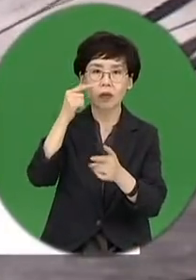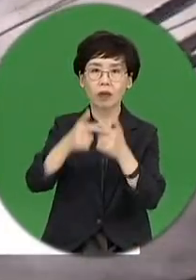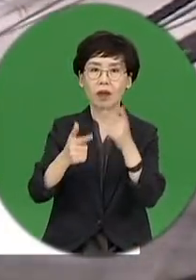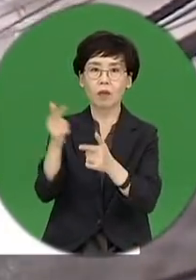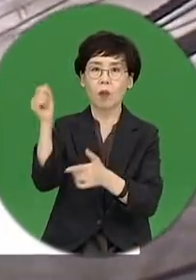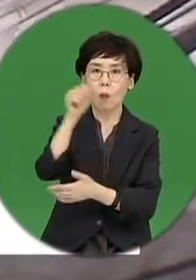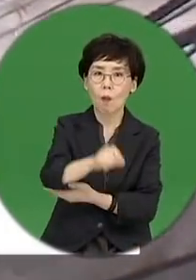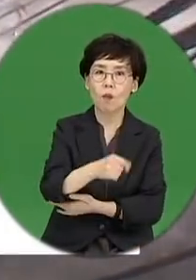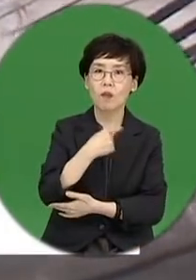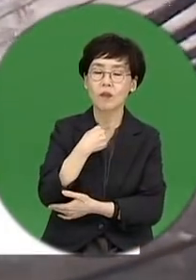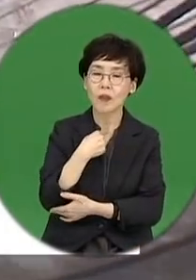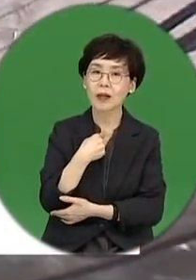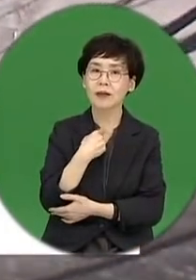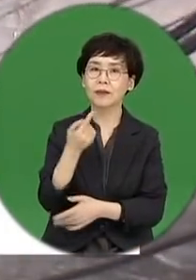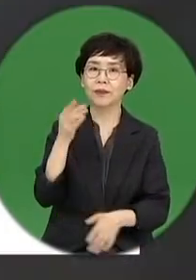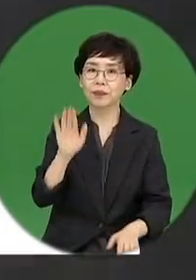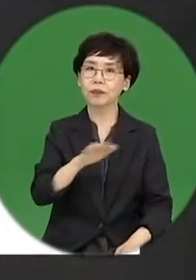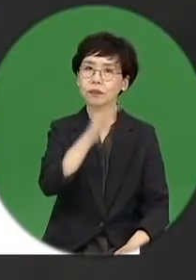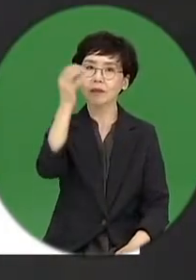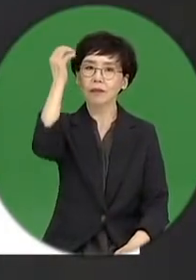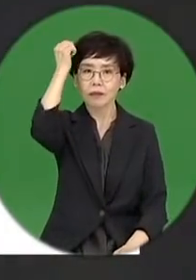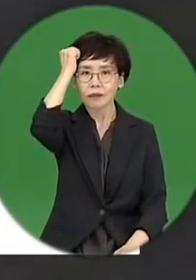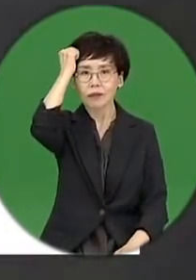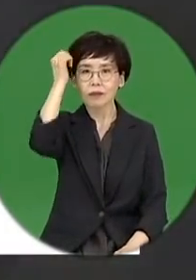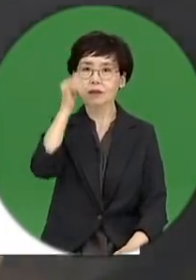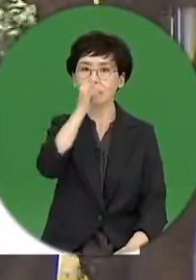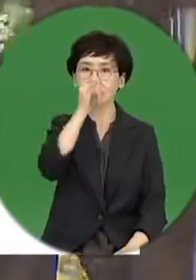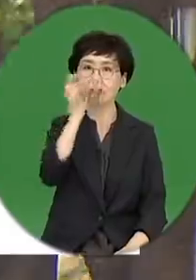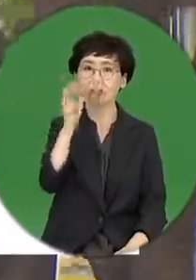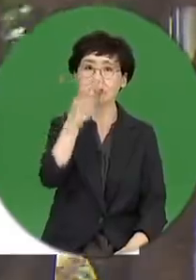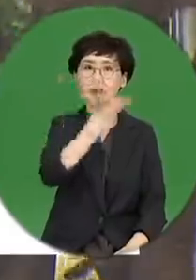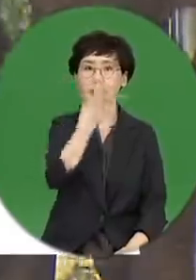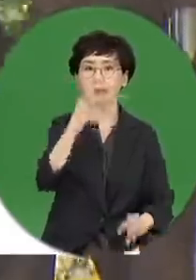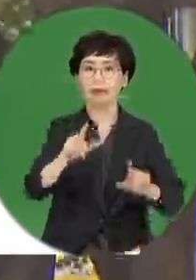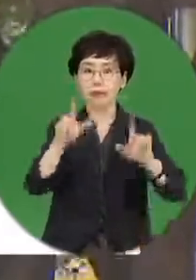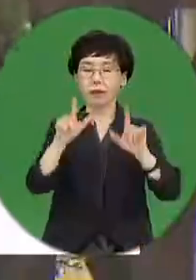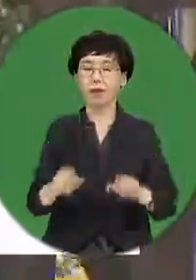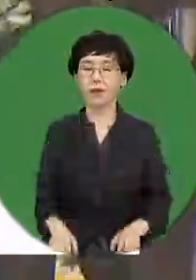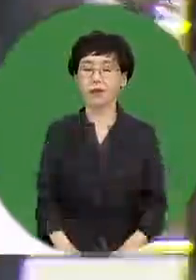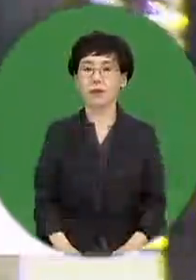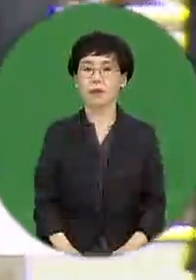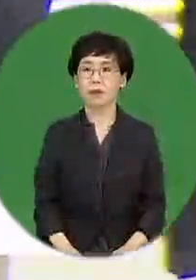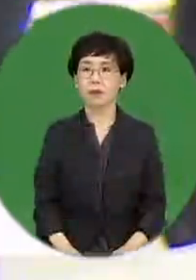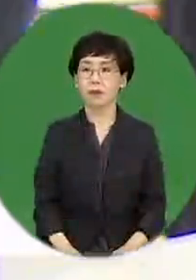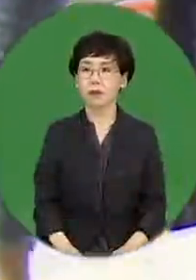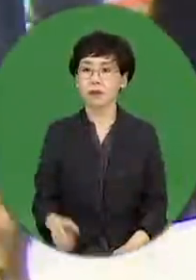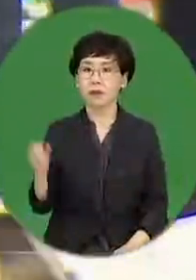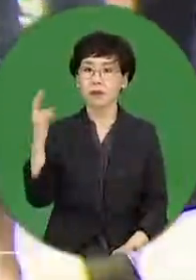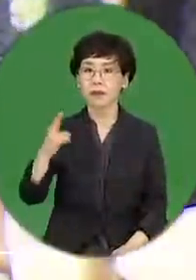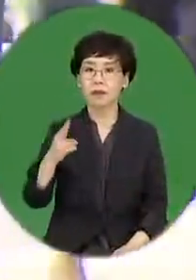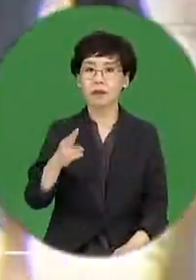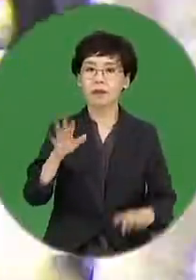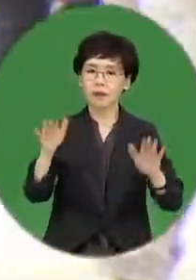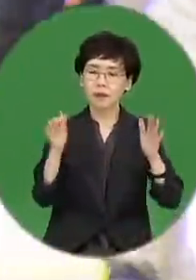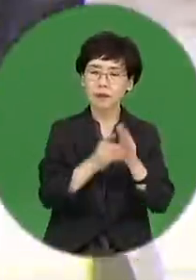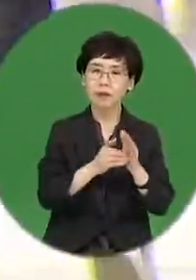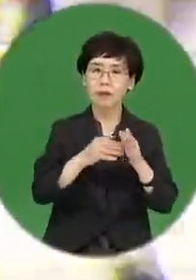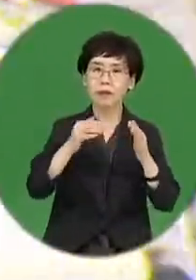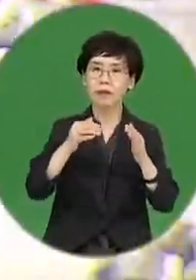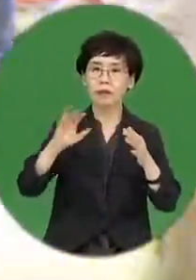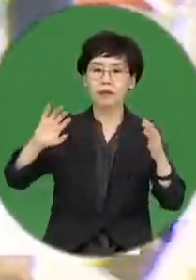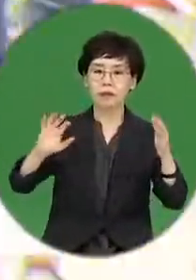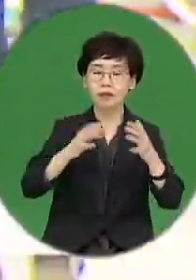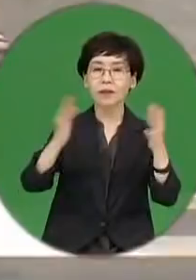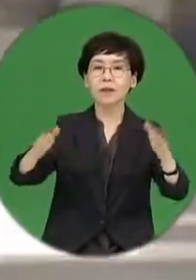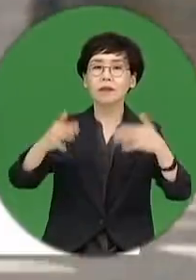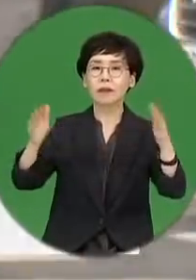쓰러지고 그랬던 상황 여러분 기억하시죠? 2012년에 지나갔던 태풍입니다. 다시 한번 역대 그 태풍의 바람이 강했던 순위